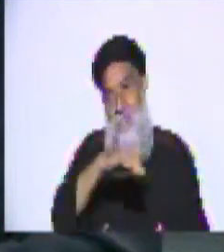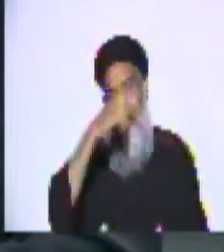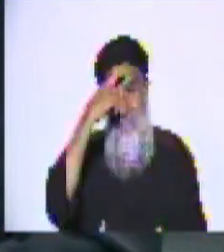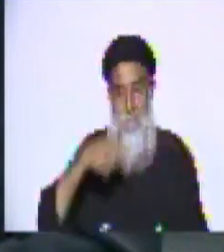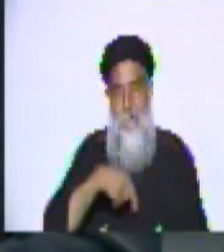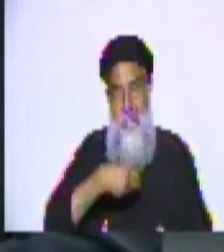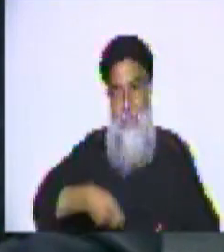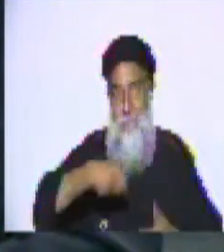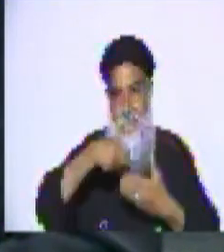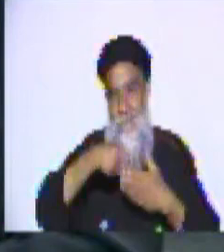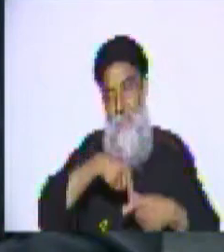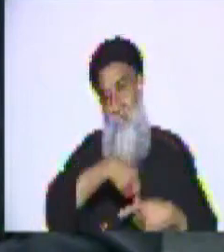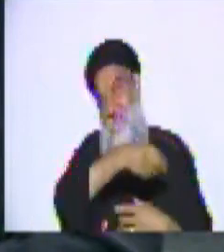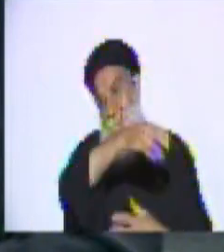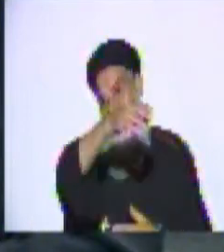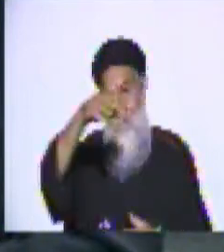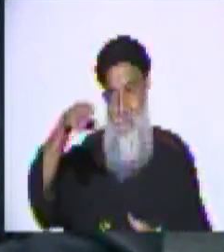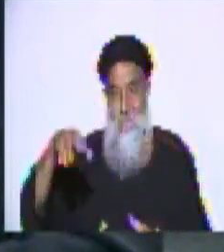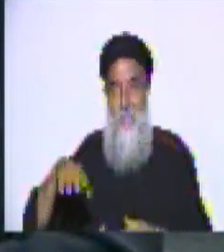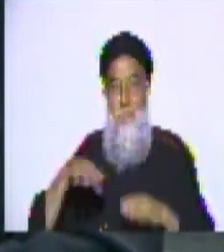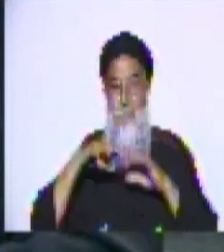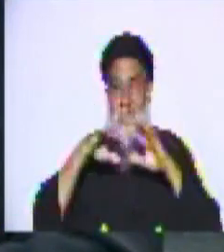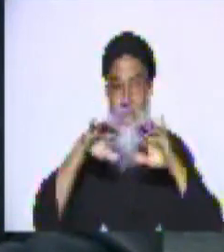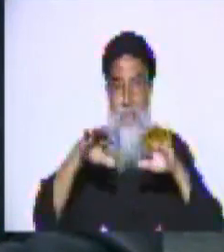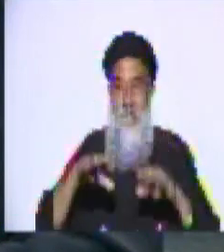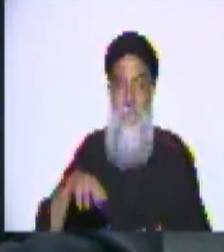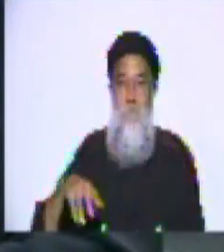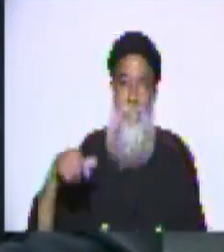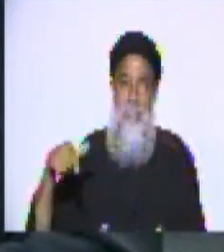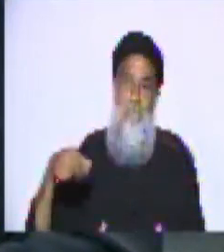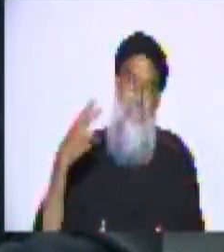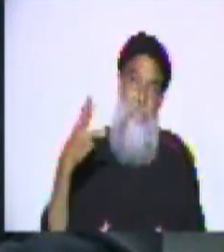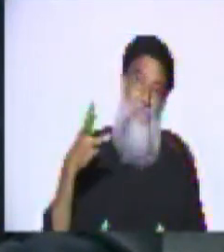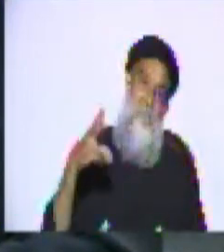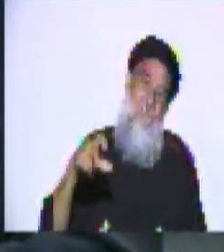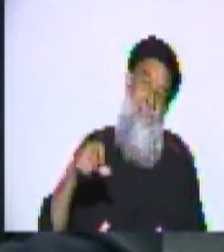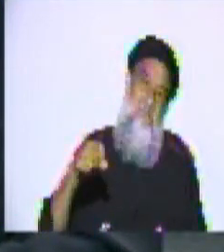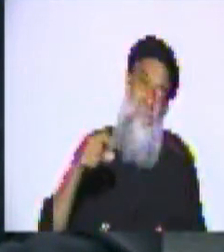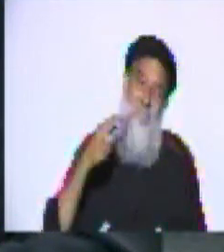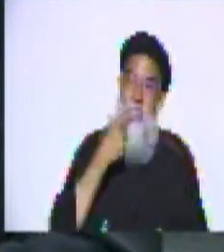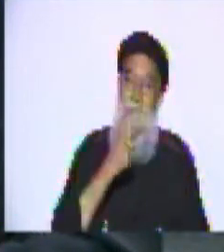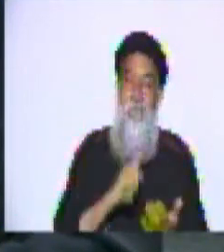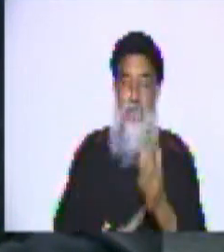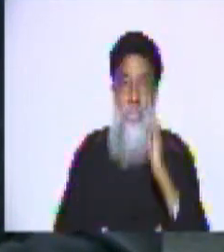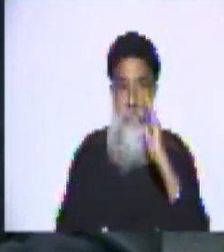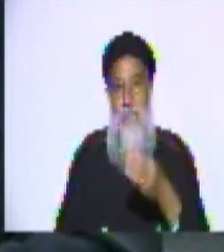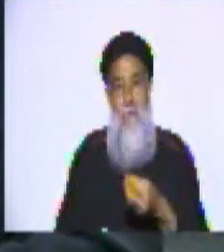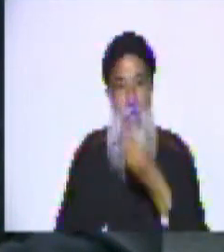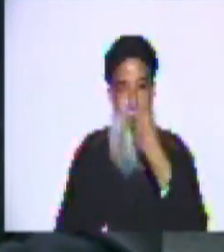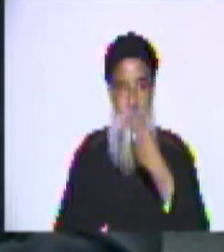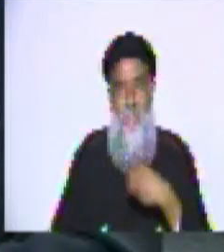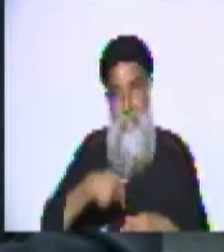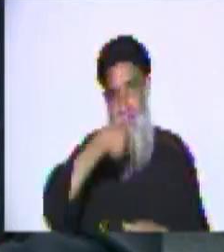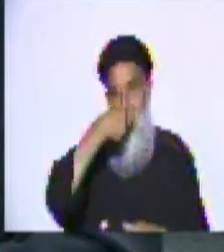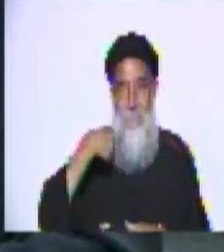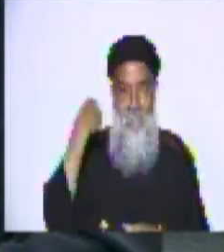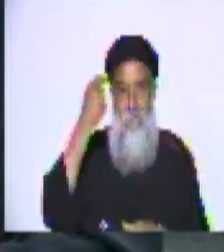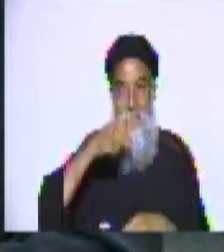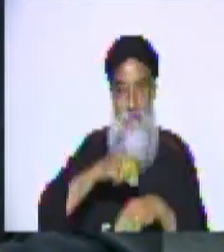الإفخارستية، والآية المشهورة يوحنا 6:53 الحق الحق أقول لكم إن لم تأكلوا جسد ابن